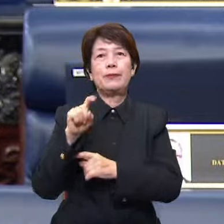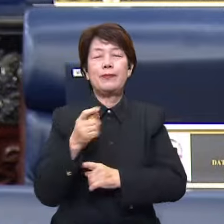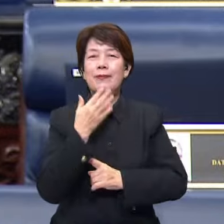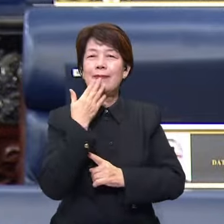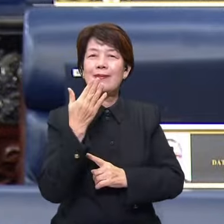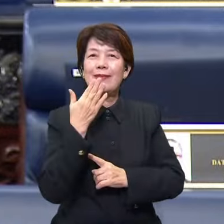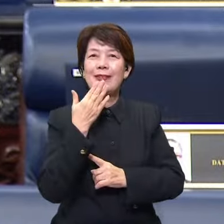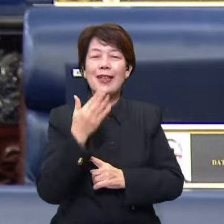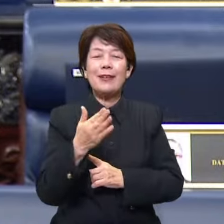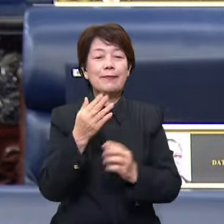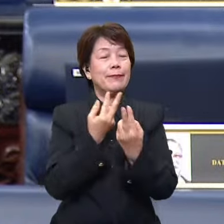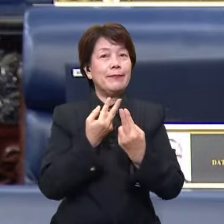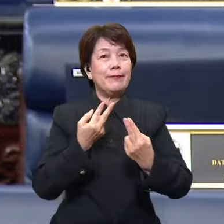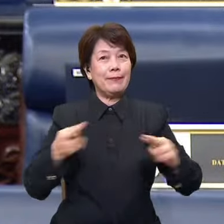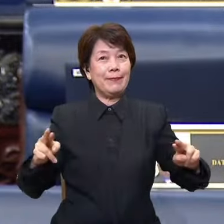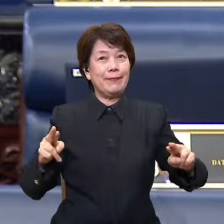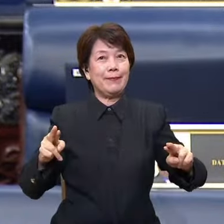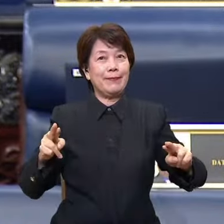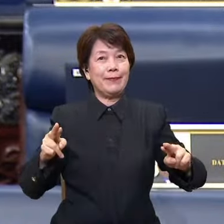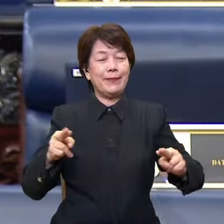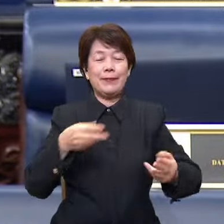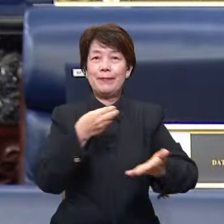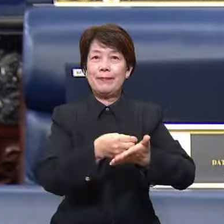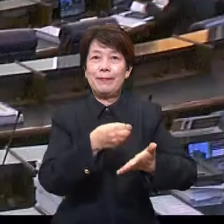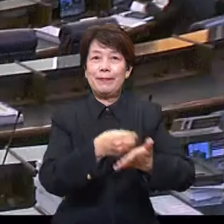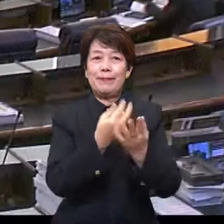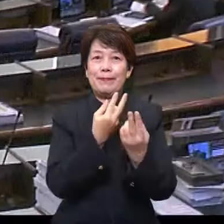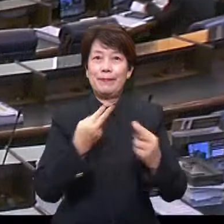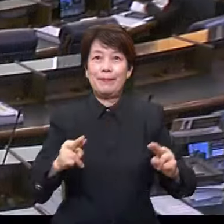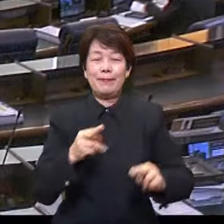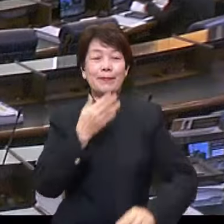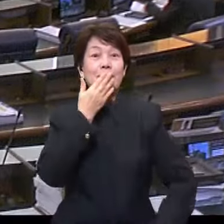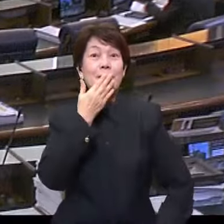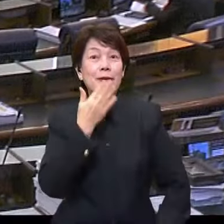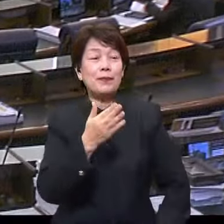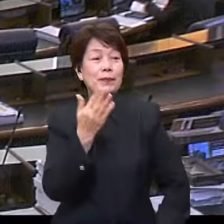persiapan keuangan kesihatan negara. Terima kasih. Baik, saya jemput Kuala Nerus. Terima kasih.